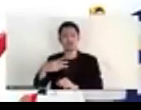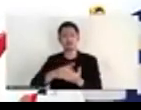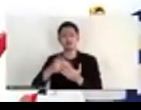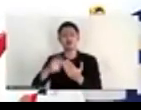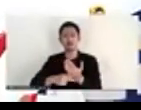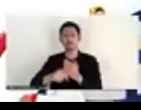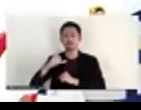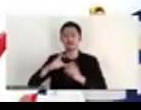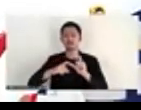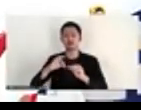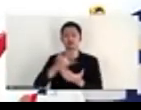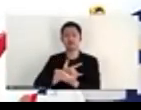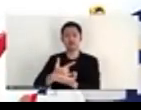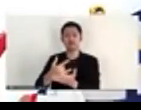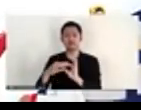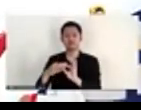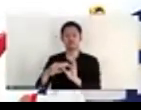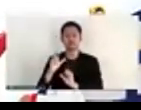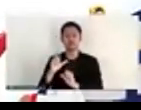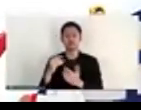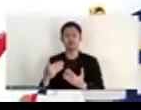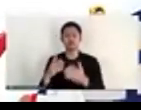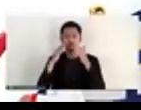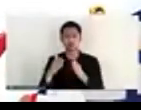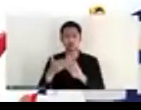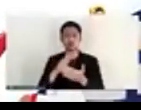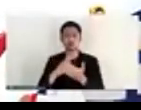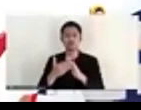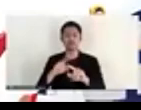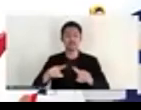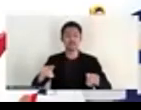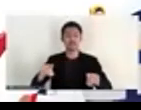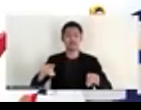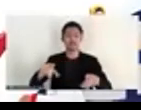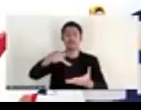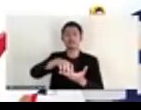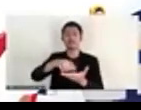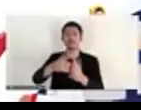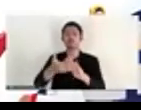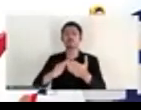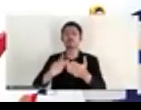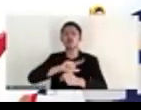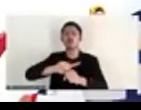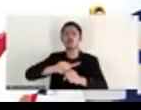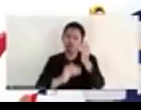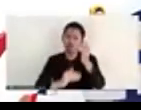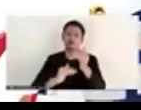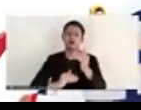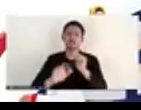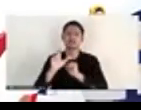with j-sox ison4d specially in the smaller local communities level